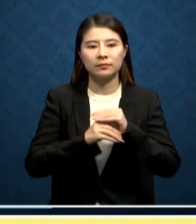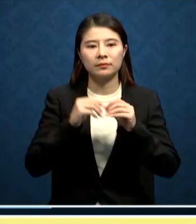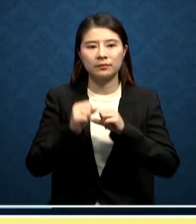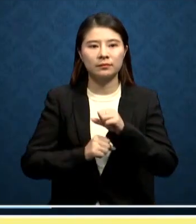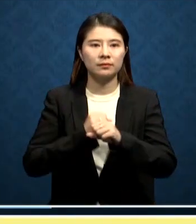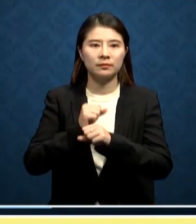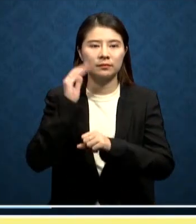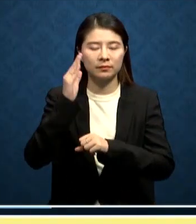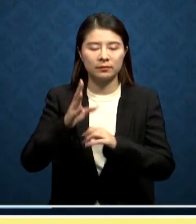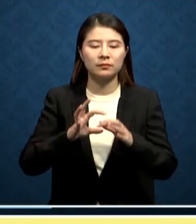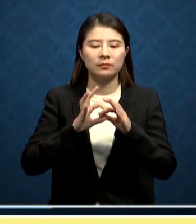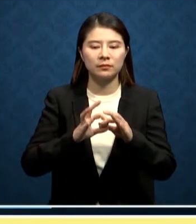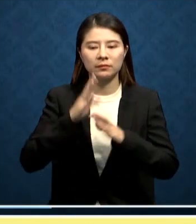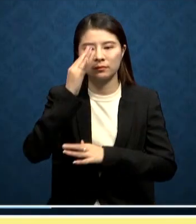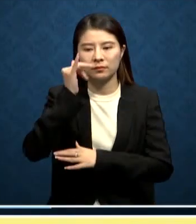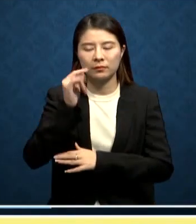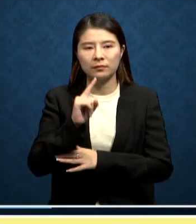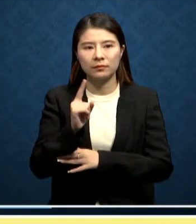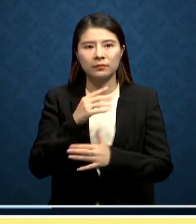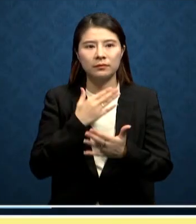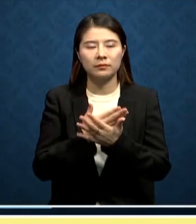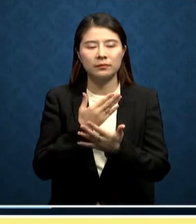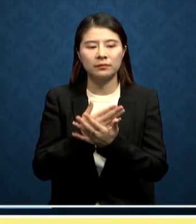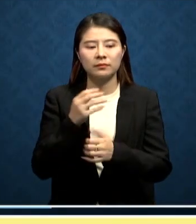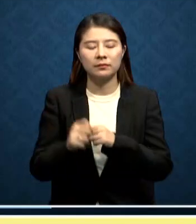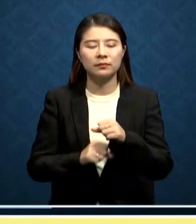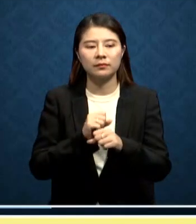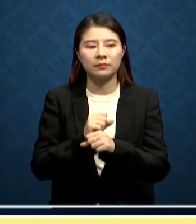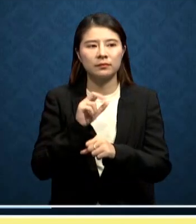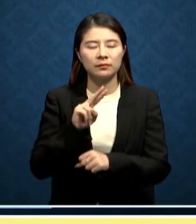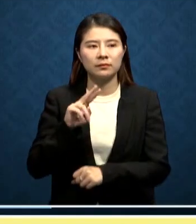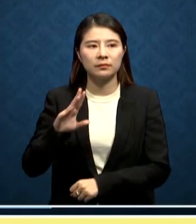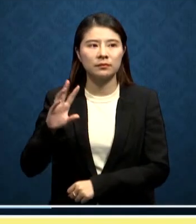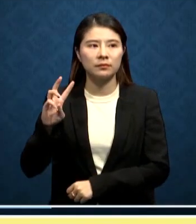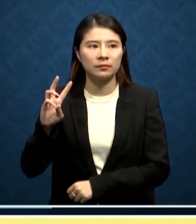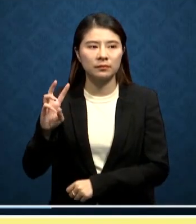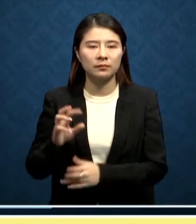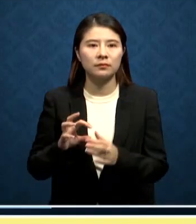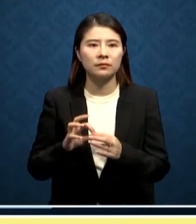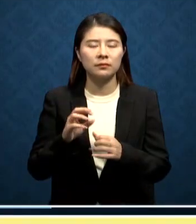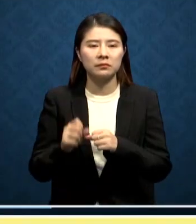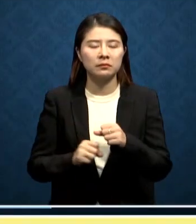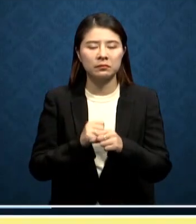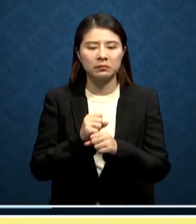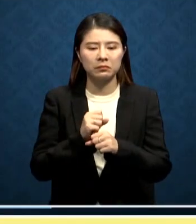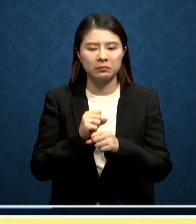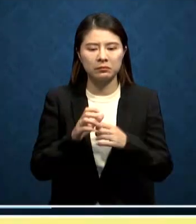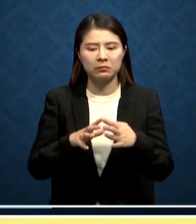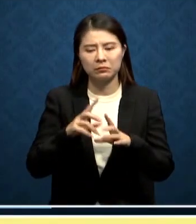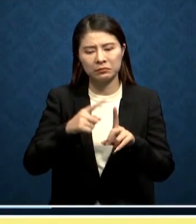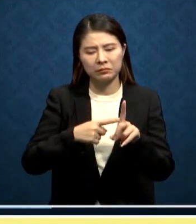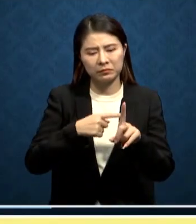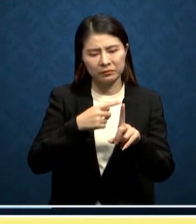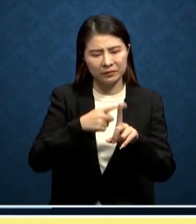นี่ผมยิ่งห่วงเพราะว่าปีหน้างบประมาณ 66เนี่ยกว่าจะอนุมัติงบก็ปลายปีแล้วนะแล้วท่านจะ